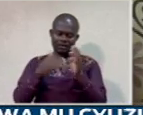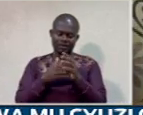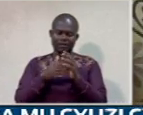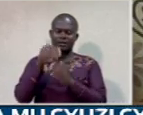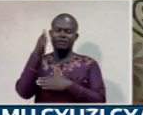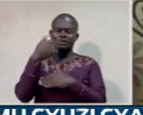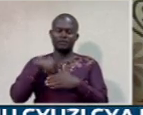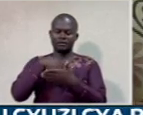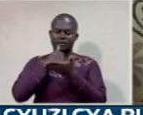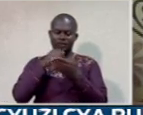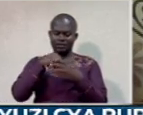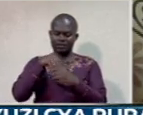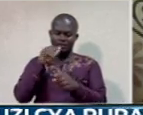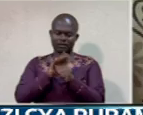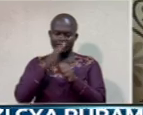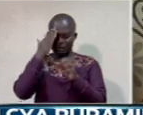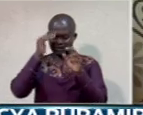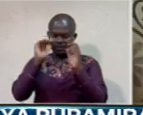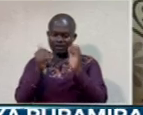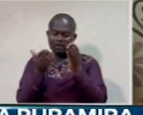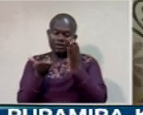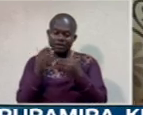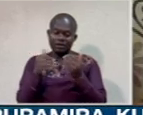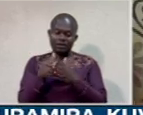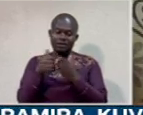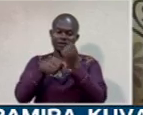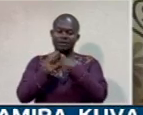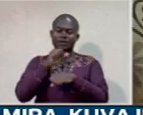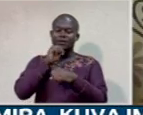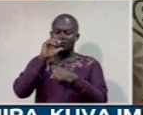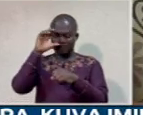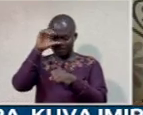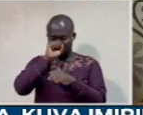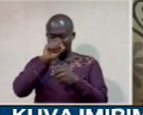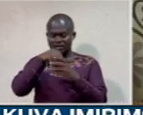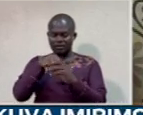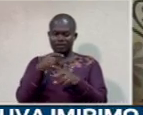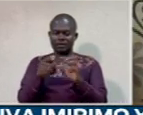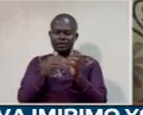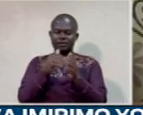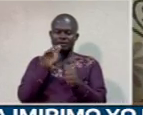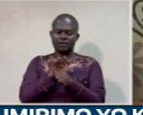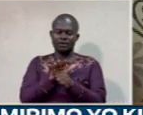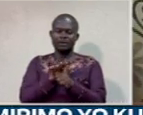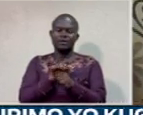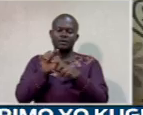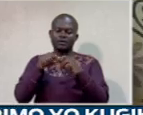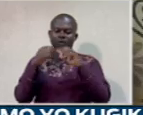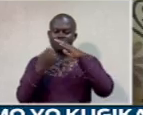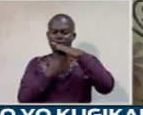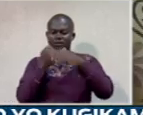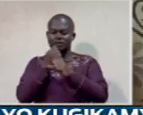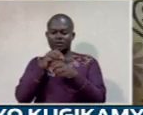ambasade yabidufashijemo kugira ngo nibura uyu muhango utaburizwamo cyane cyane bitewe na environment